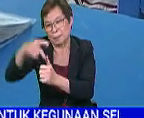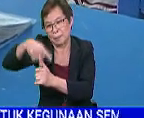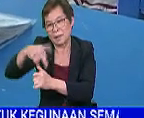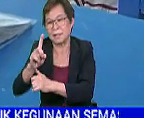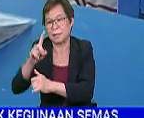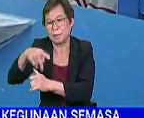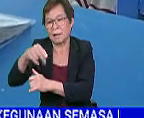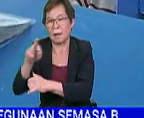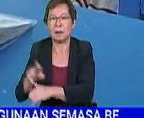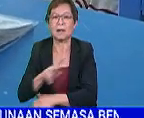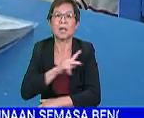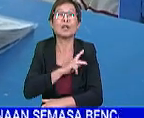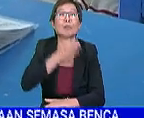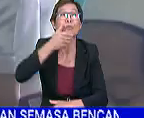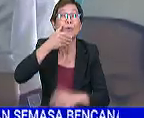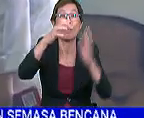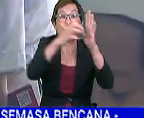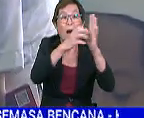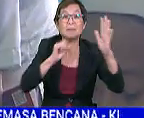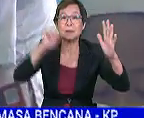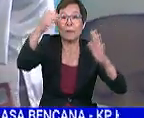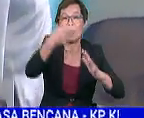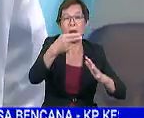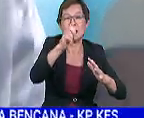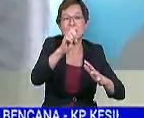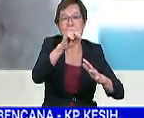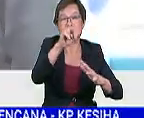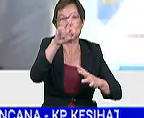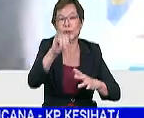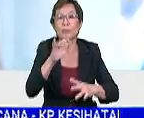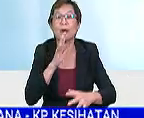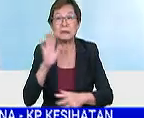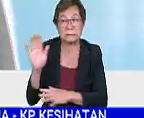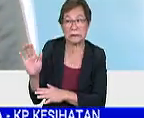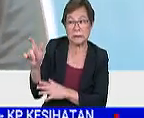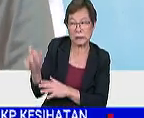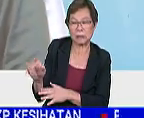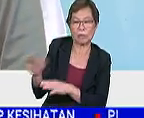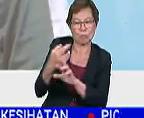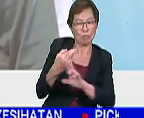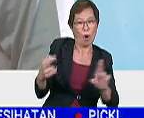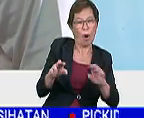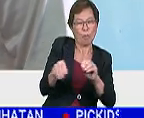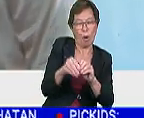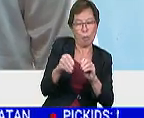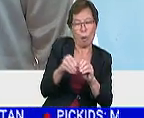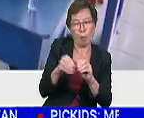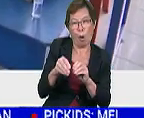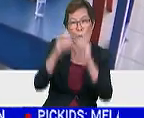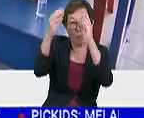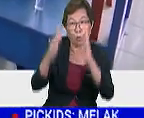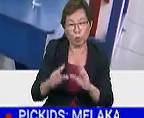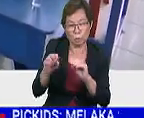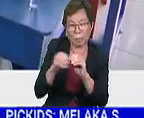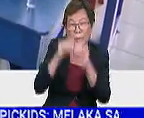tutup ketua Pemuda pas Sabah Henry hamsa berkata pihaknya juga bersedia untuk menambah jumlah guru sedia